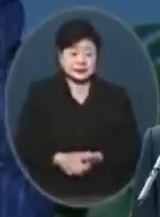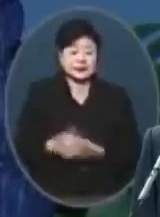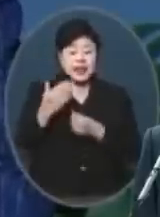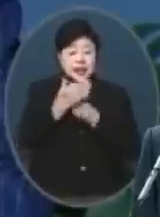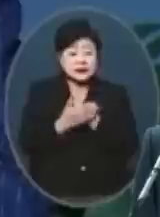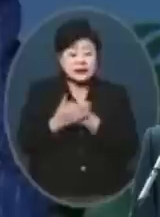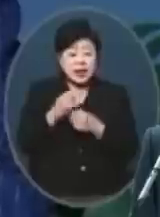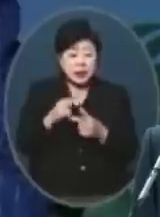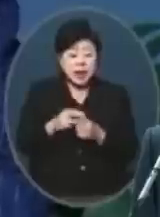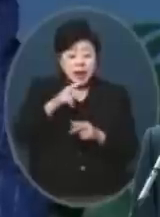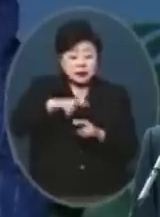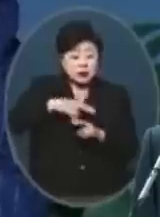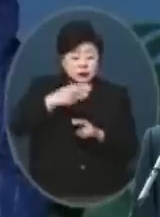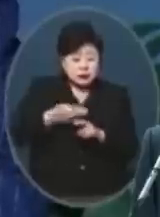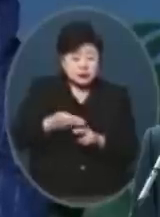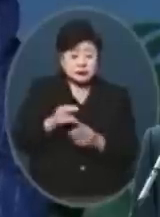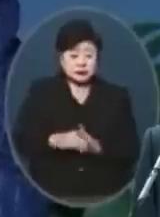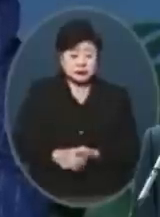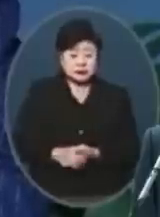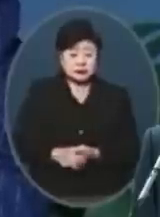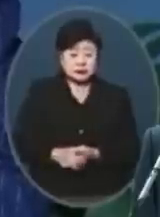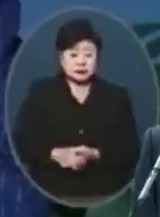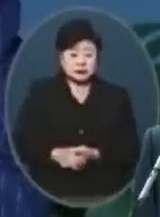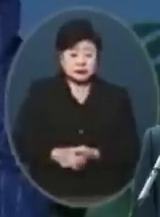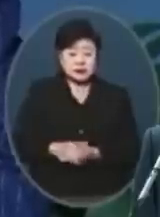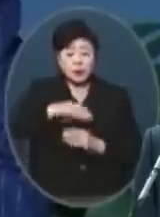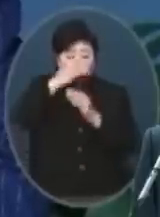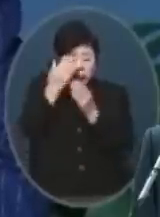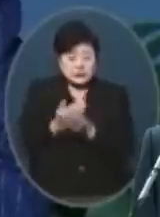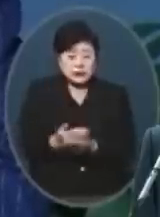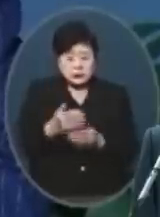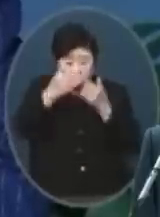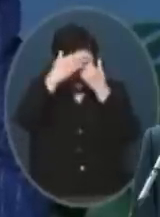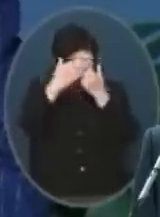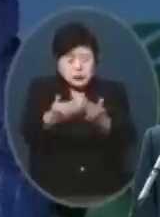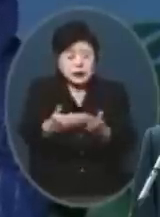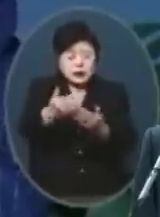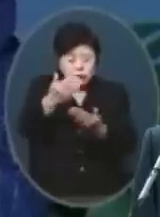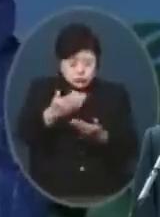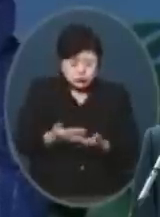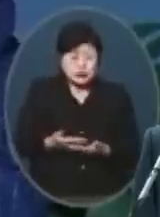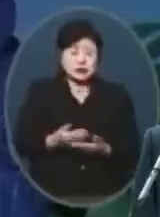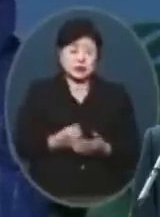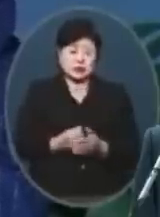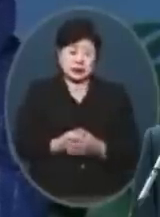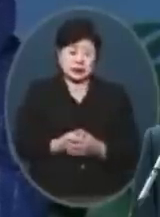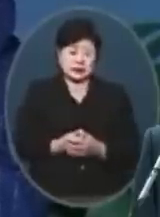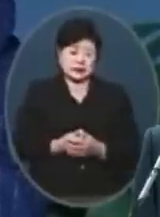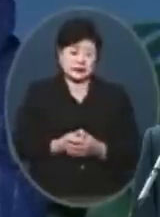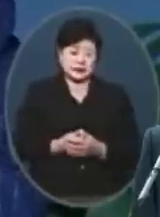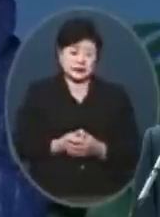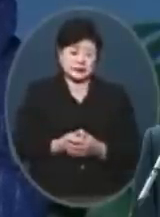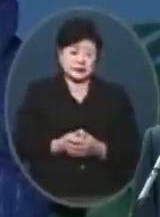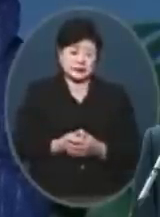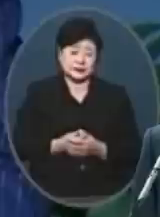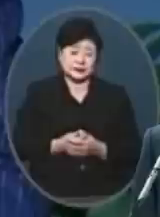은혜와 선물은 순전히 공짜로 주신 것이기 때문에